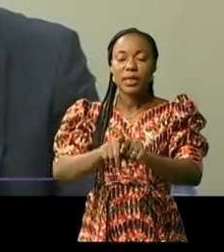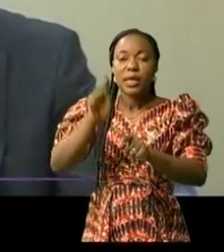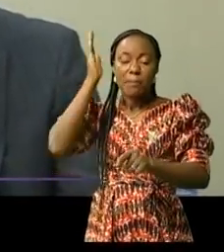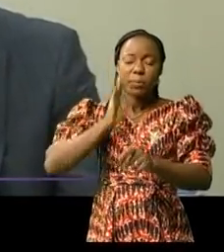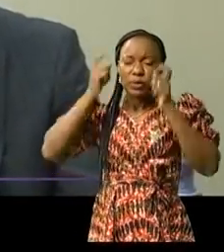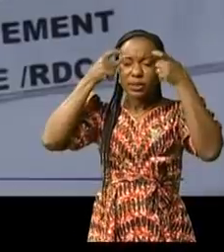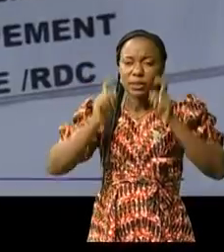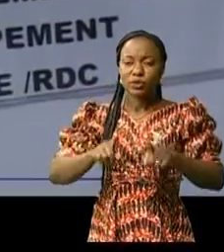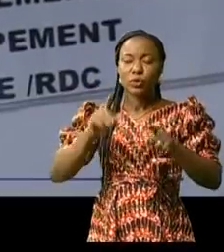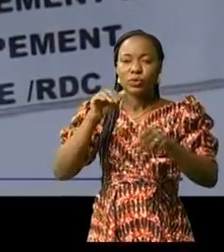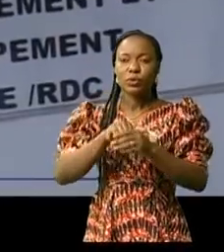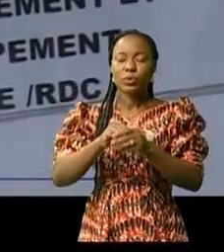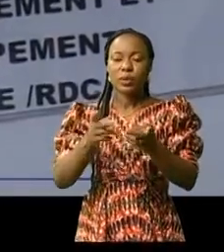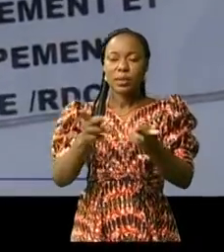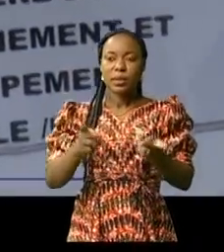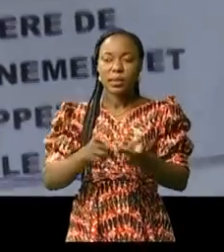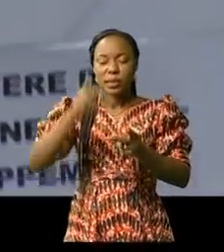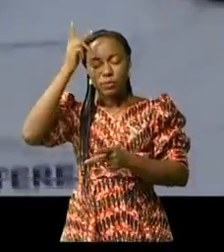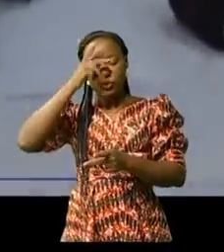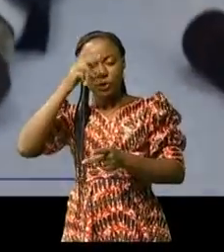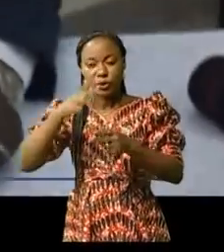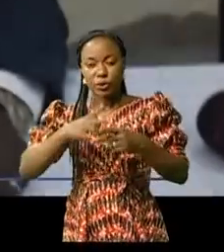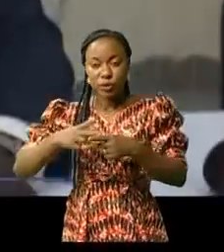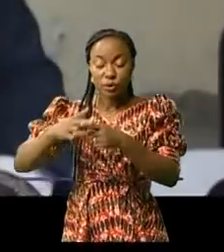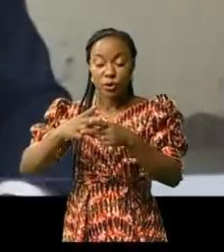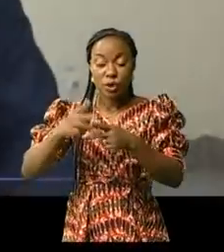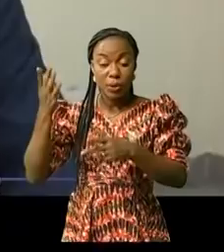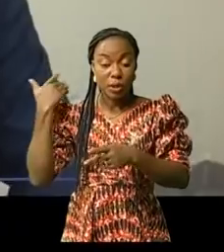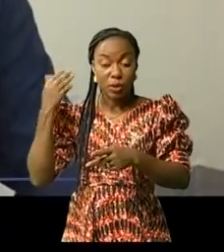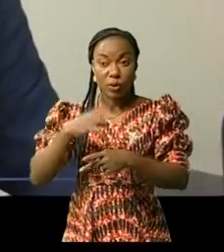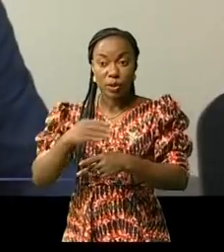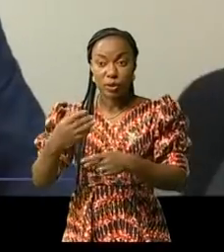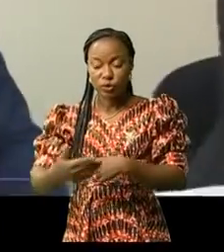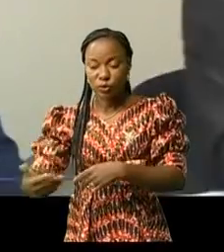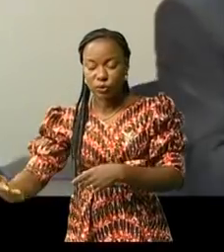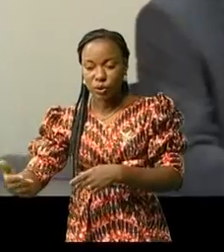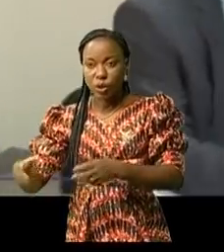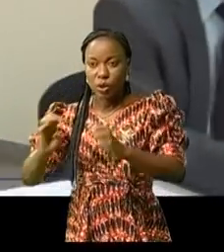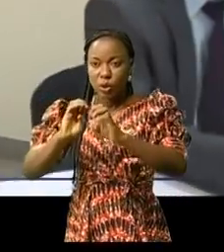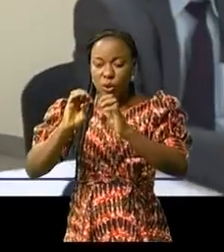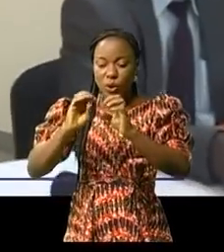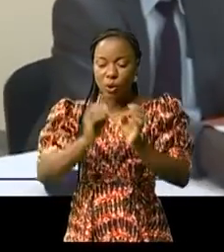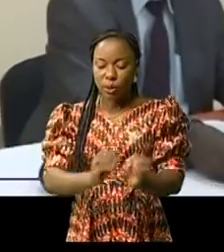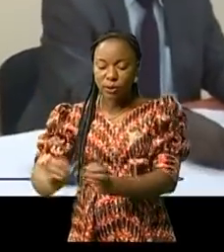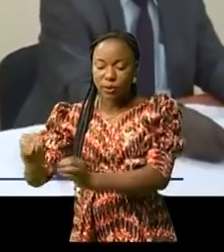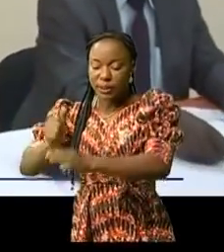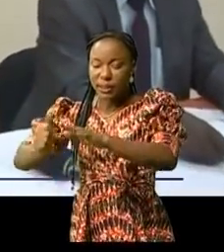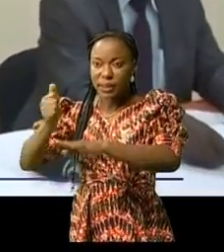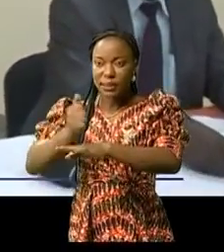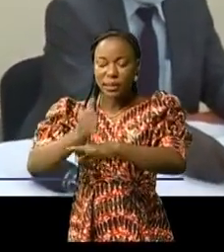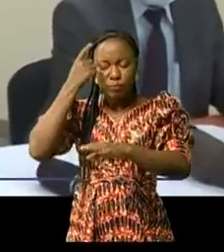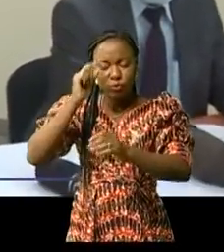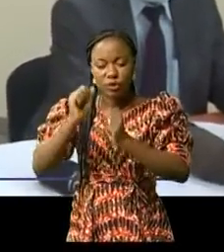dans la mise en oeuvre des politiques de gestion de l'eau et des ressources naturelles l'organisation de l'atelier national pour